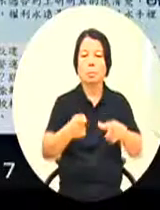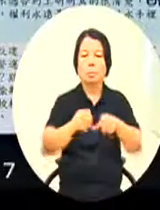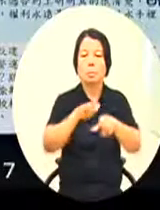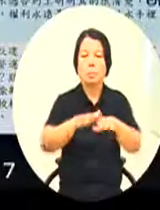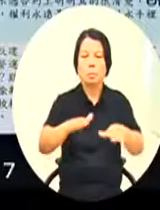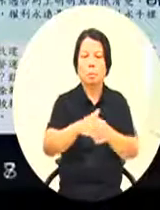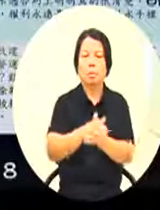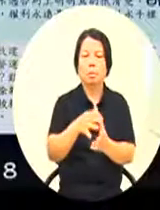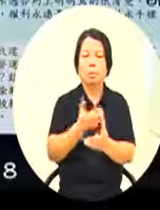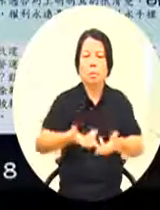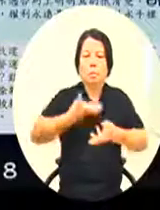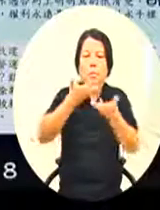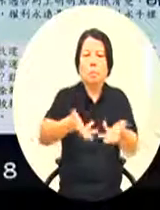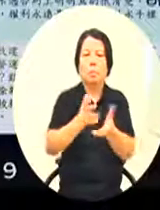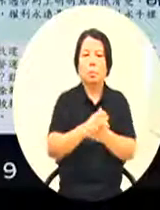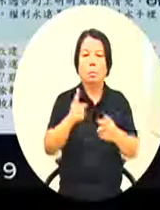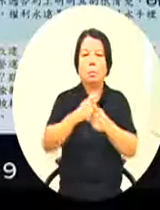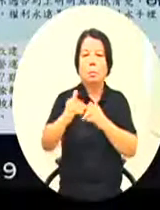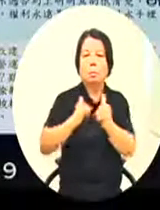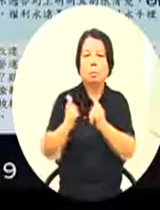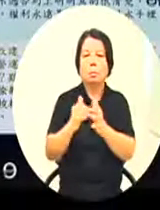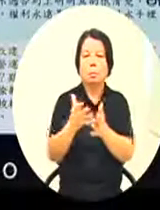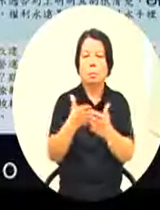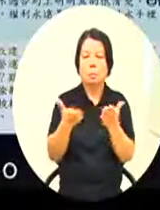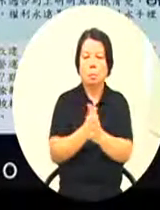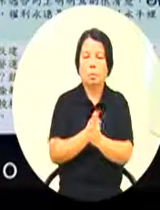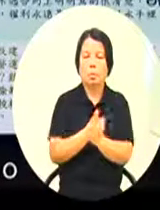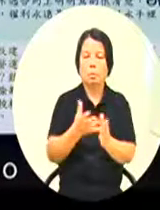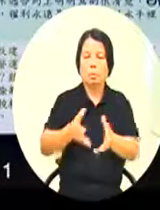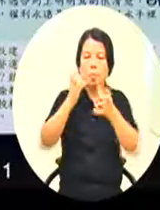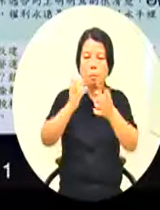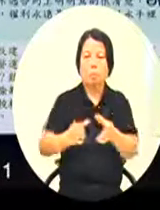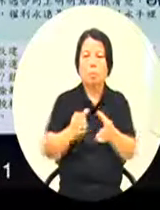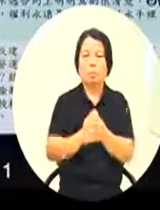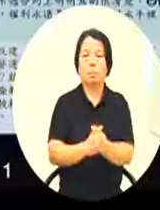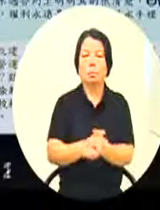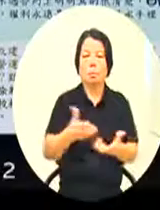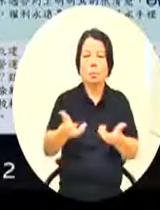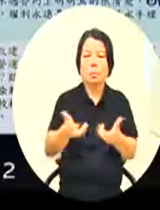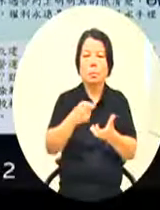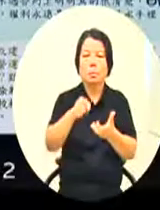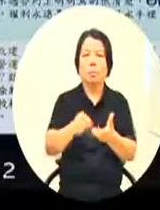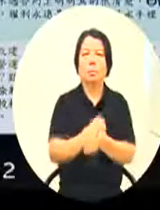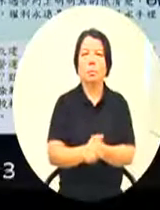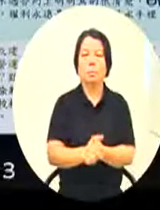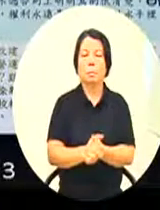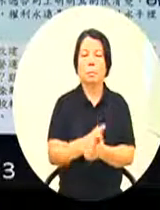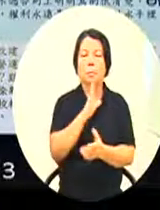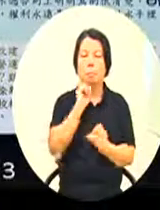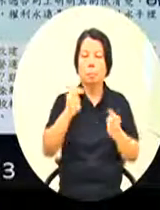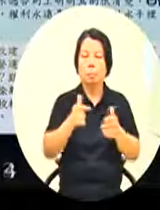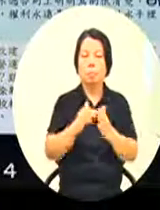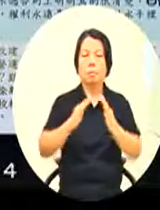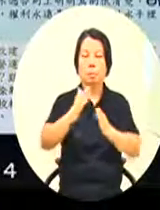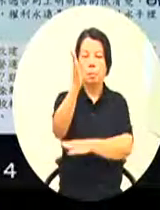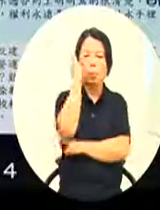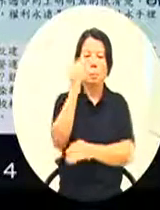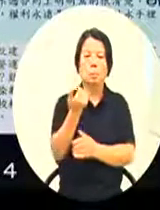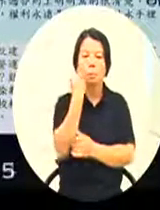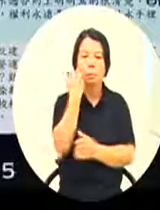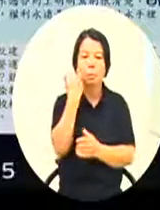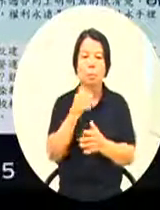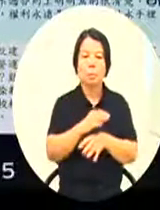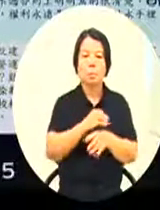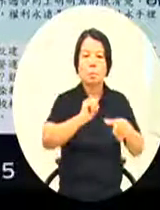贡献、被人民感念才冠名的这样子的一个建设？可否请市府举一个例，有哪一位商